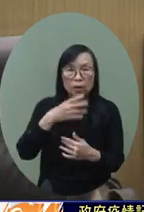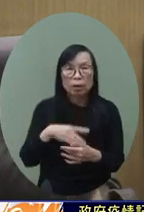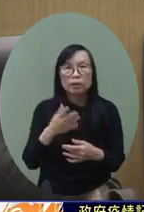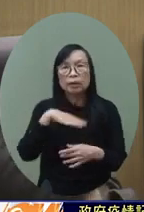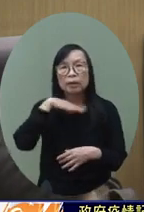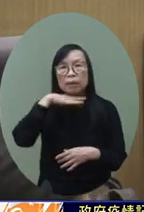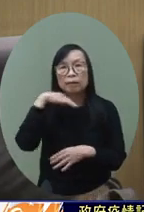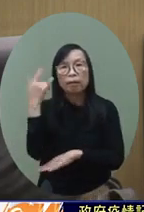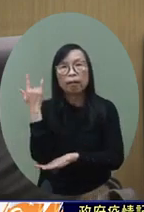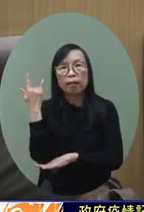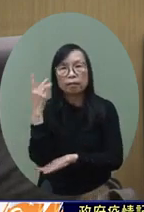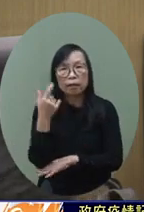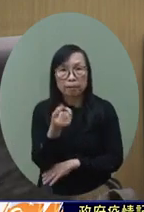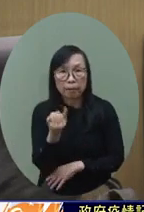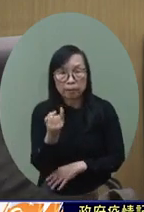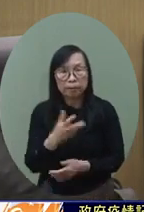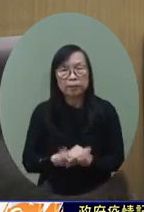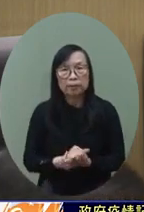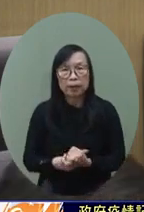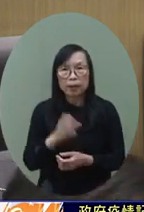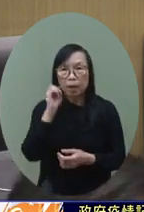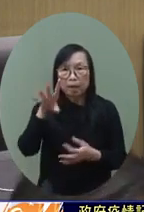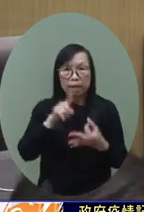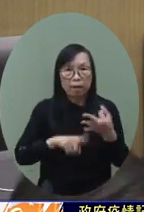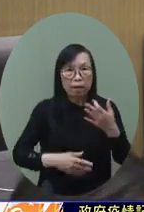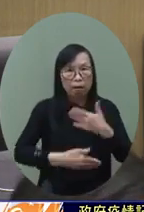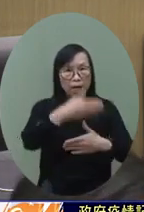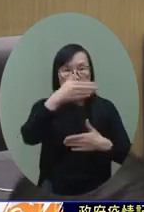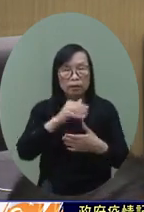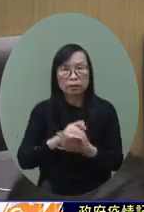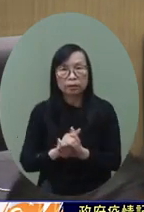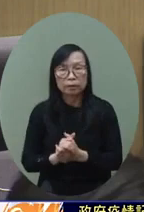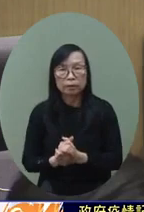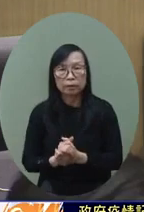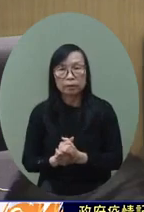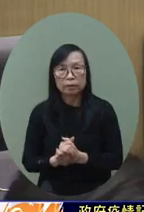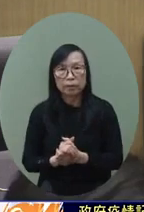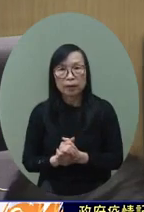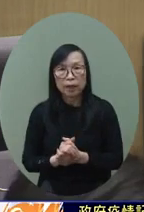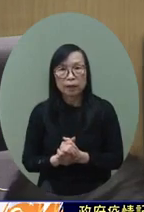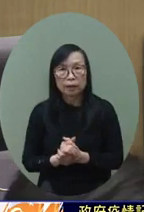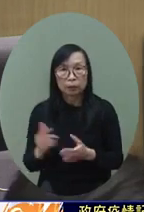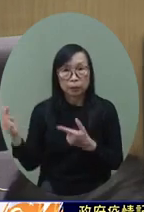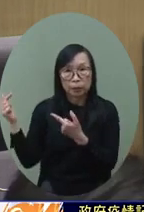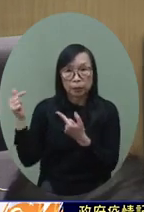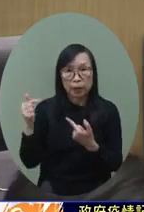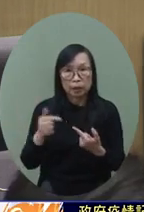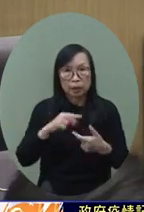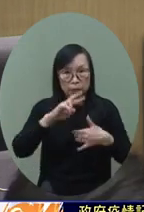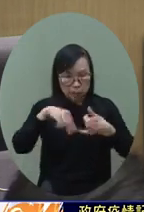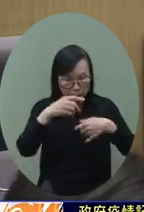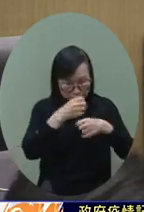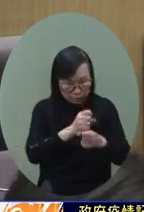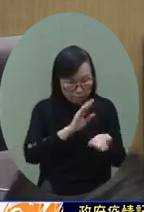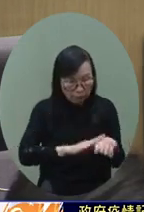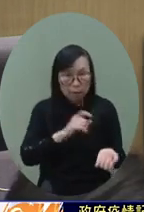咁等落去咧？另外就都想問翻豐澤樓嗰度咧，而家就即係。如果係繼續都驗到有陽性